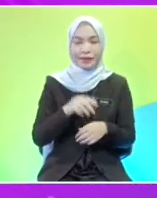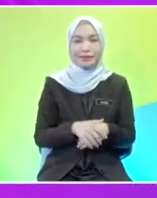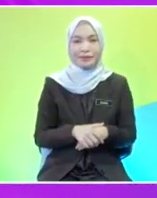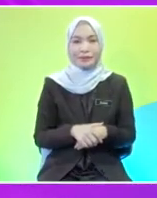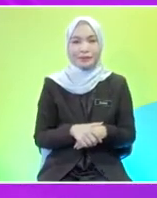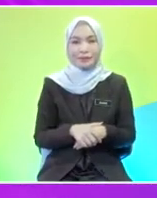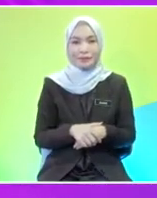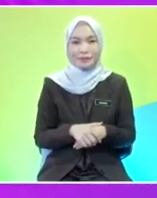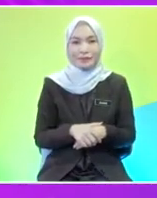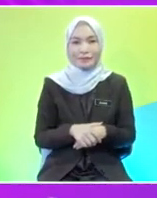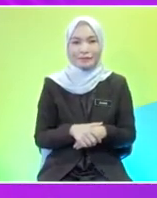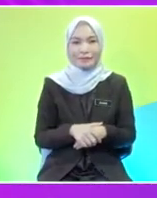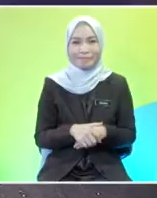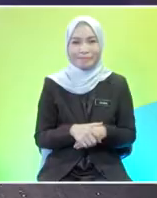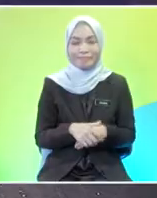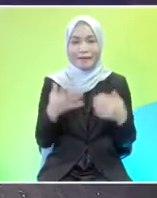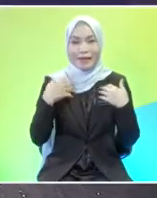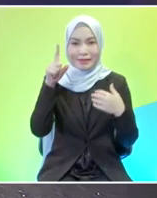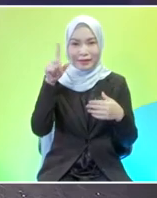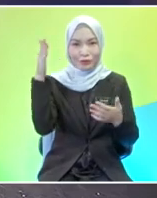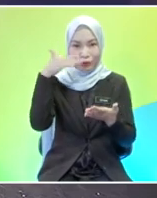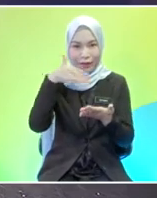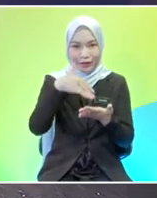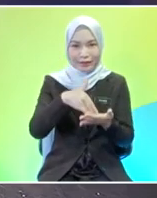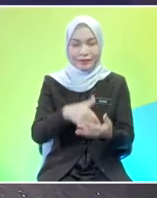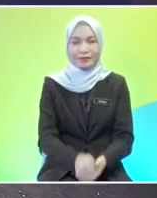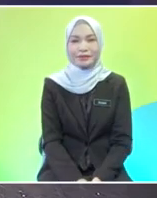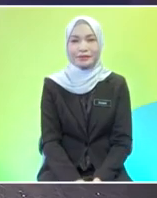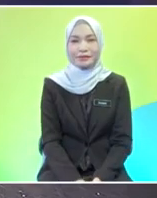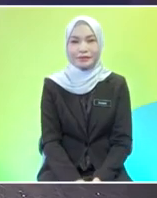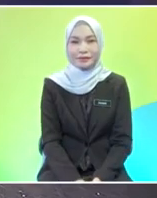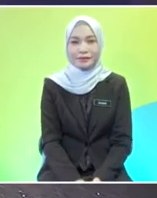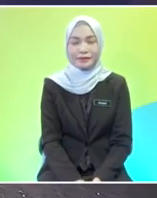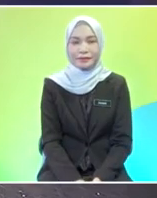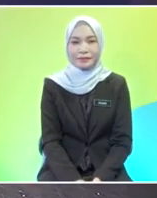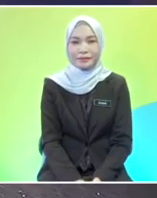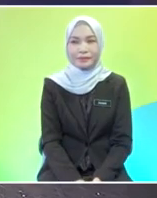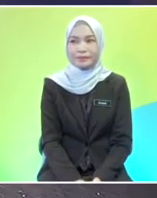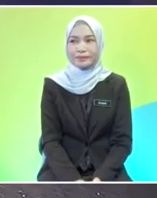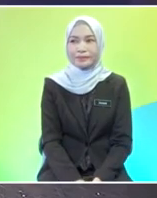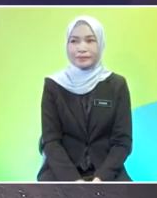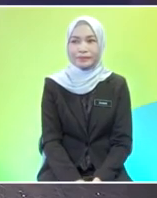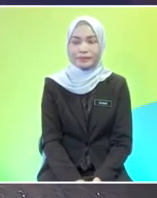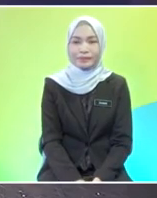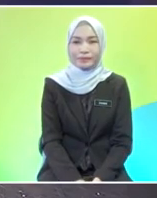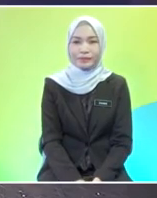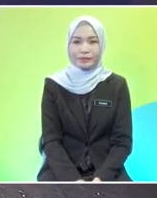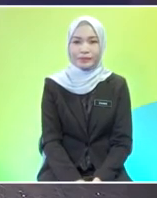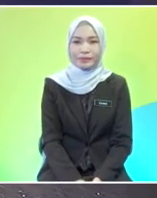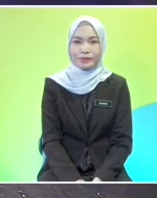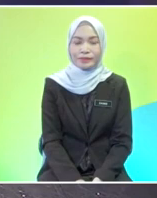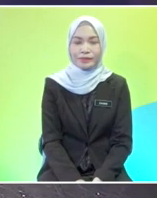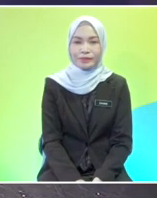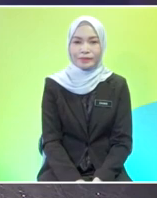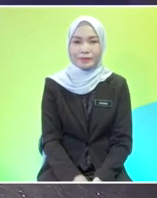oke ada satu lagi ini kan kita kan dapat kamu